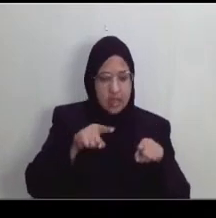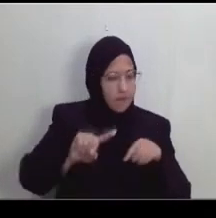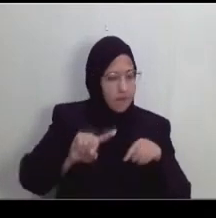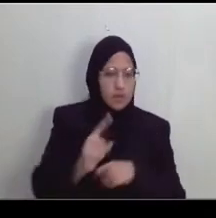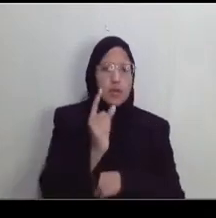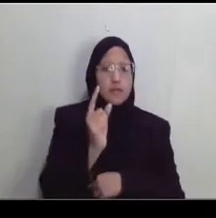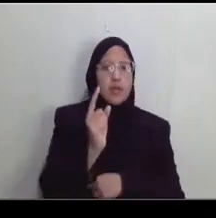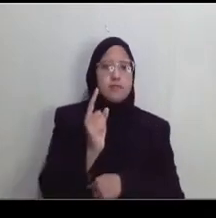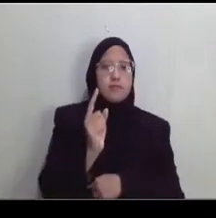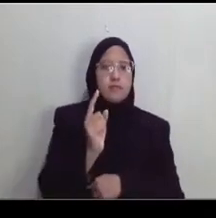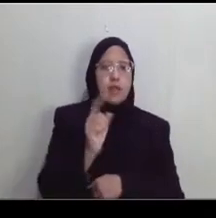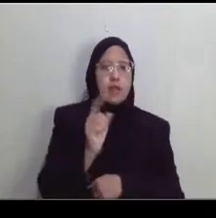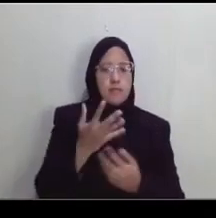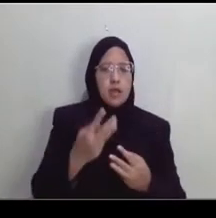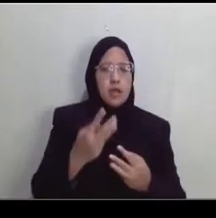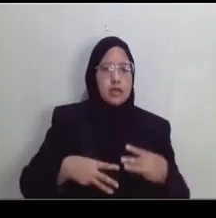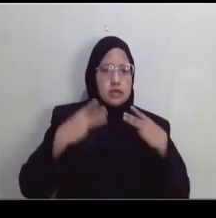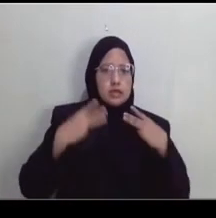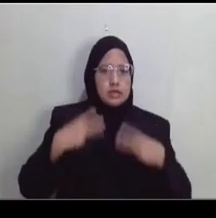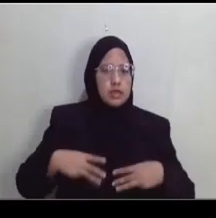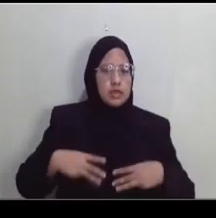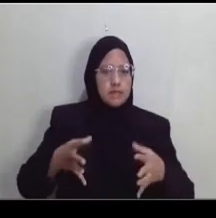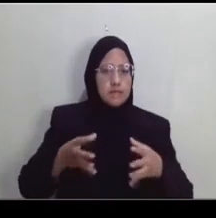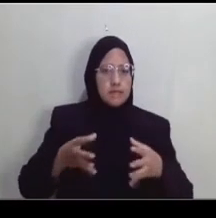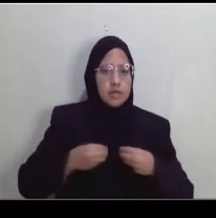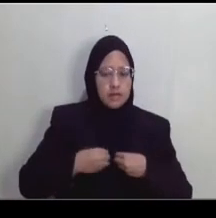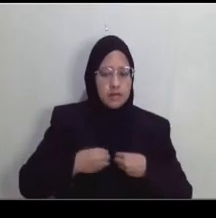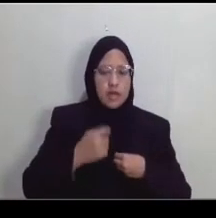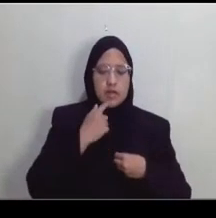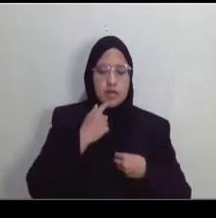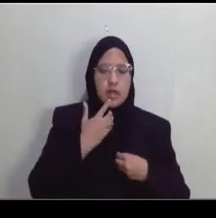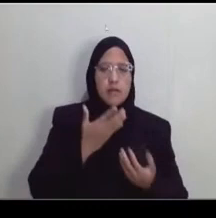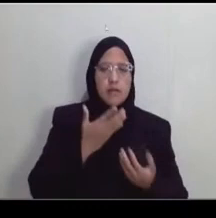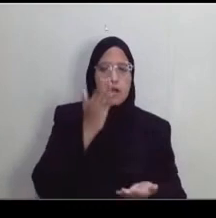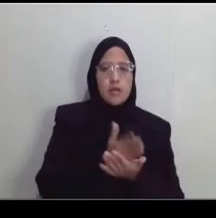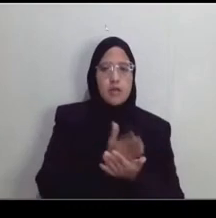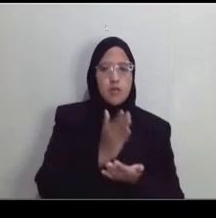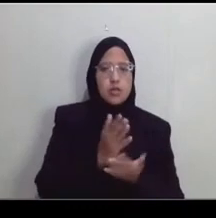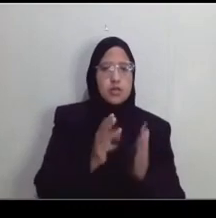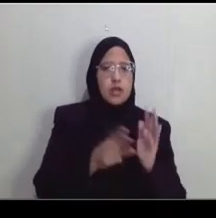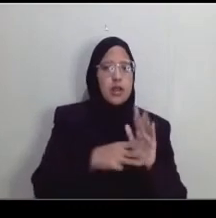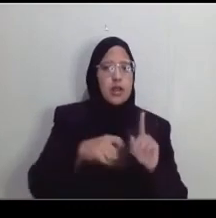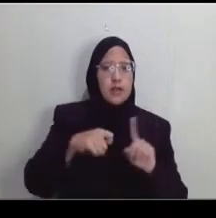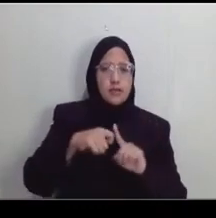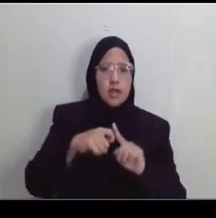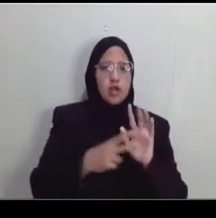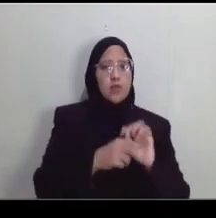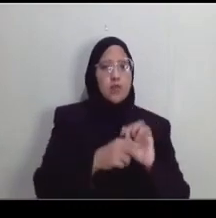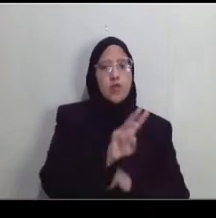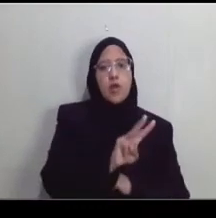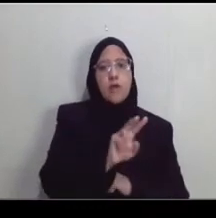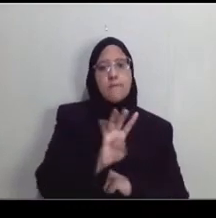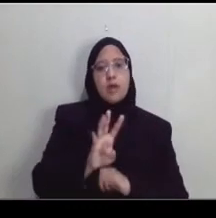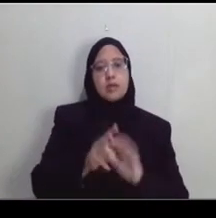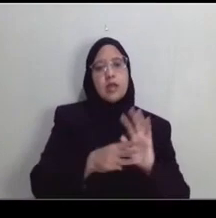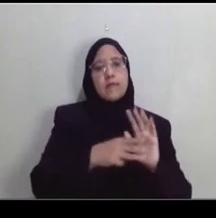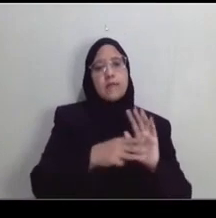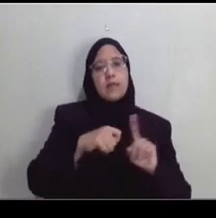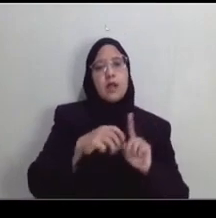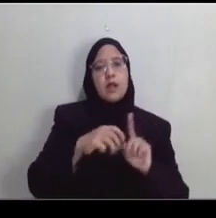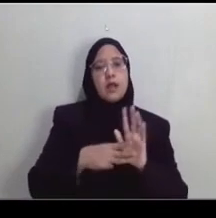menerima atau Lego atas putusan majelis kehormatan nomor 2 Gar Mir mkmk Gar